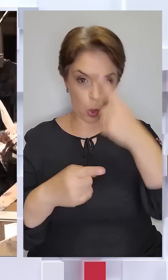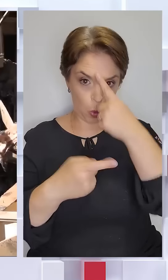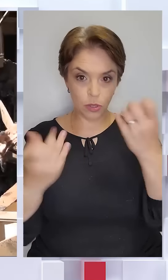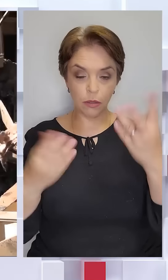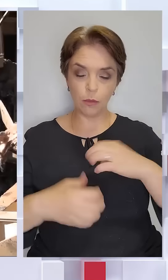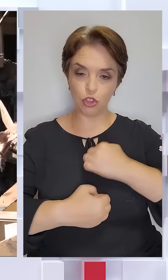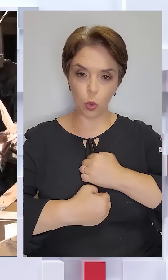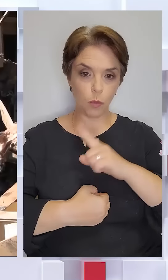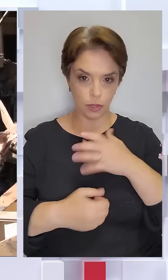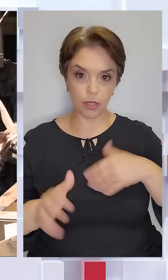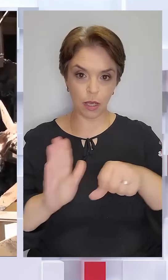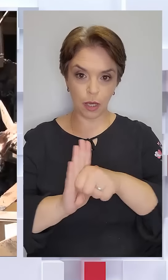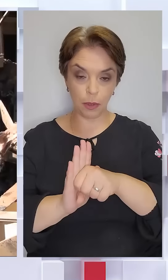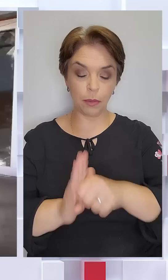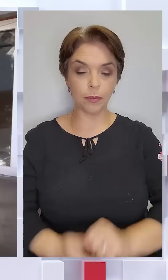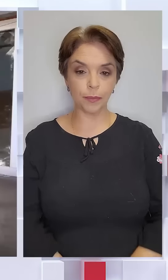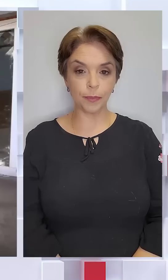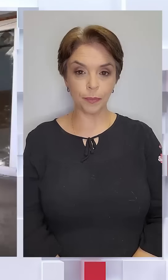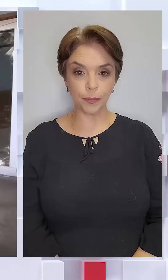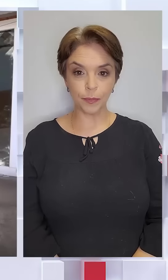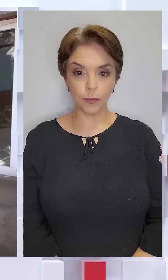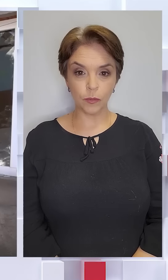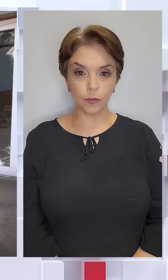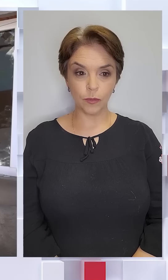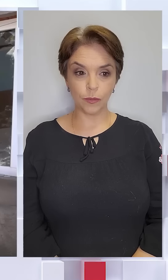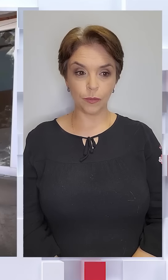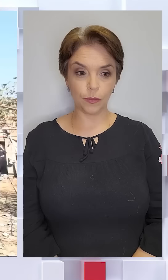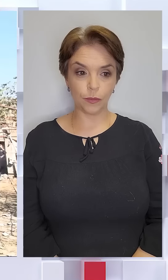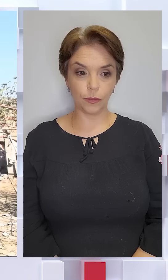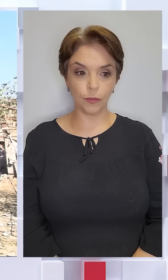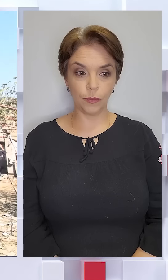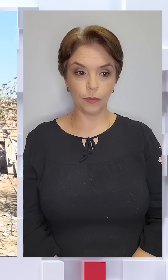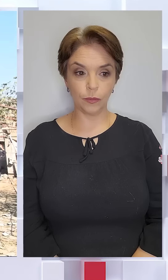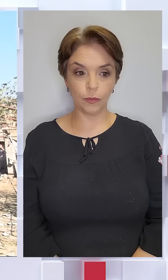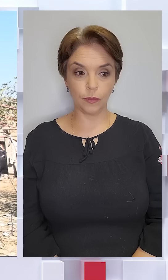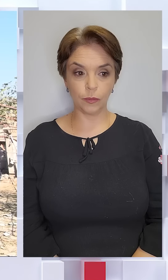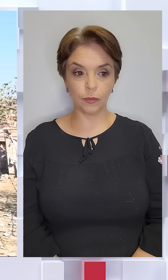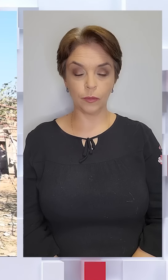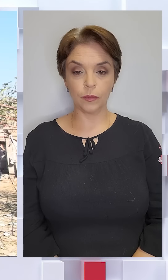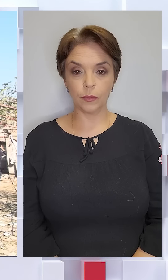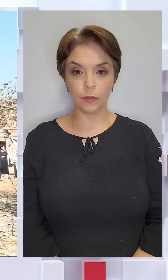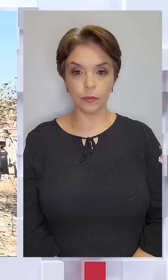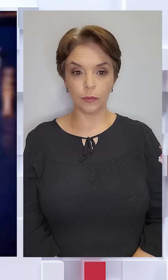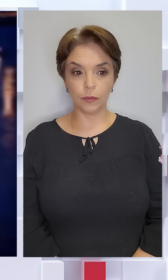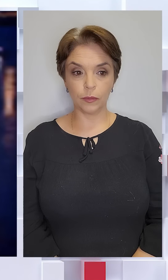днем жалоби за загиблими. Сергій Осичук, Сергій Галенюк, Одещина, ТСН, 1+1, марафон «Єдині